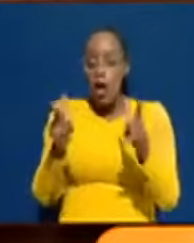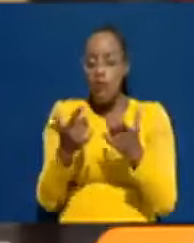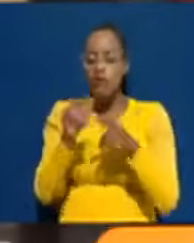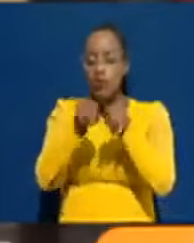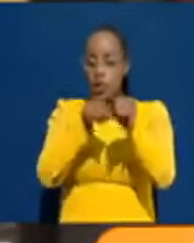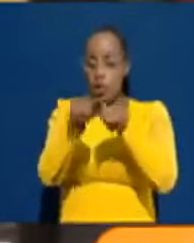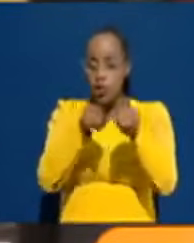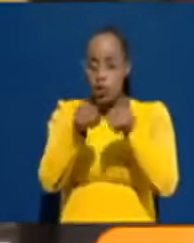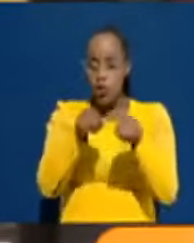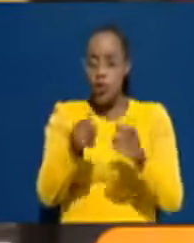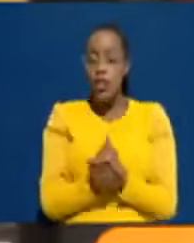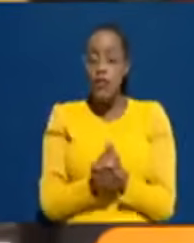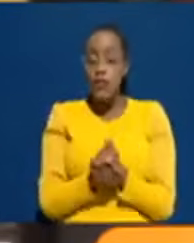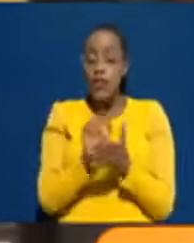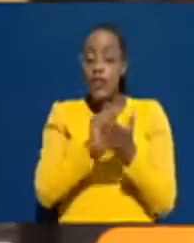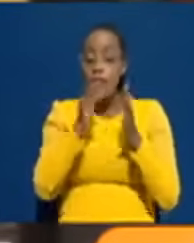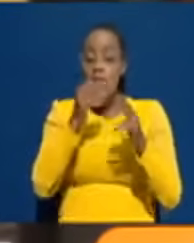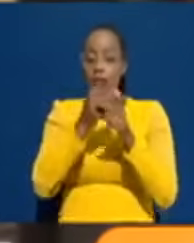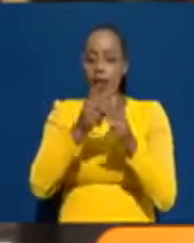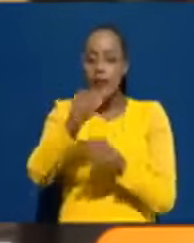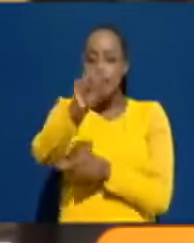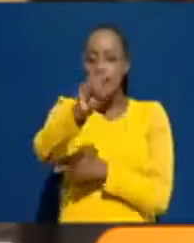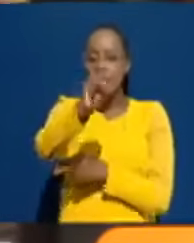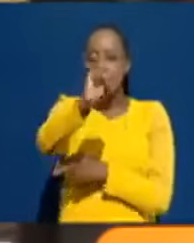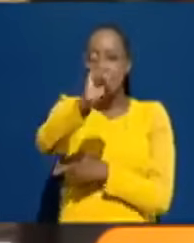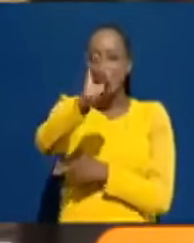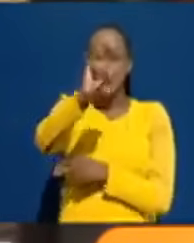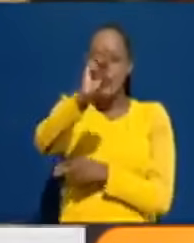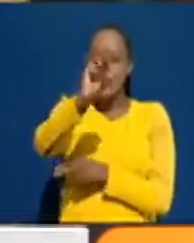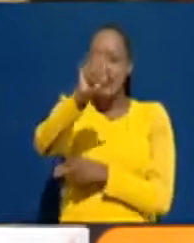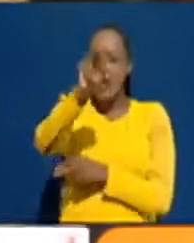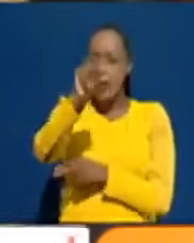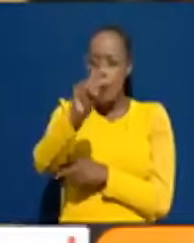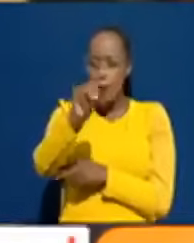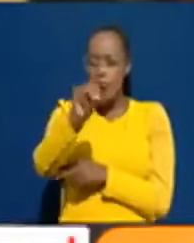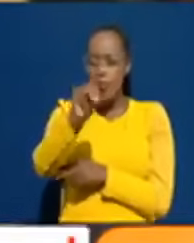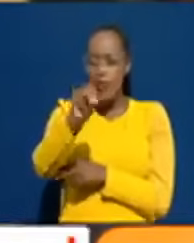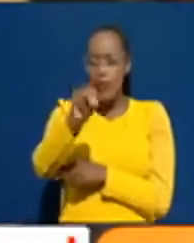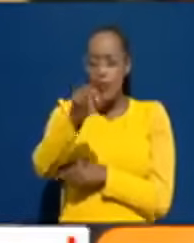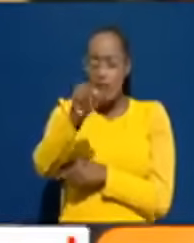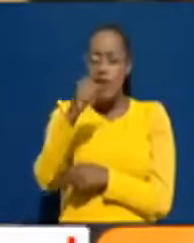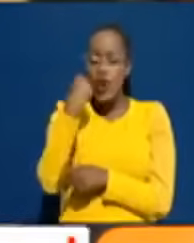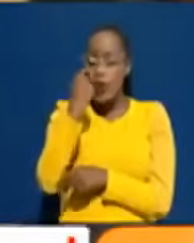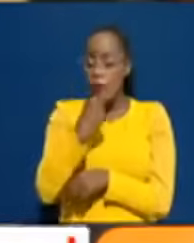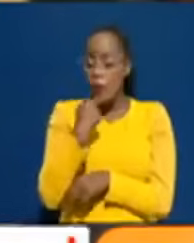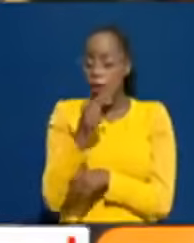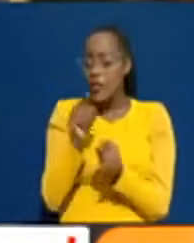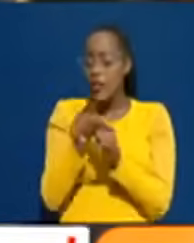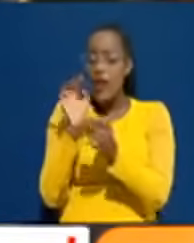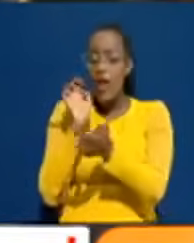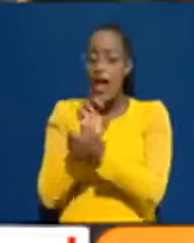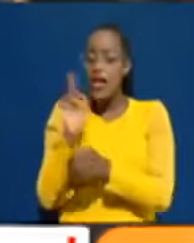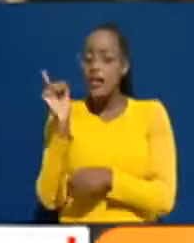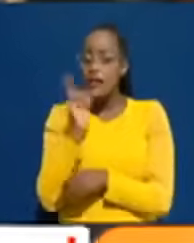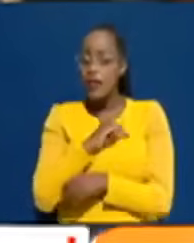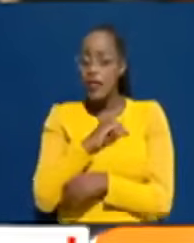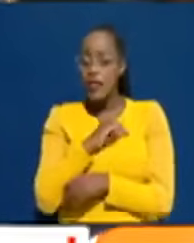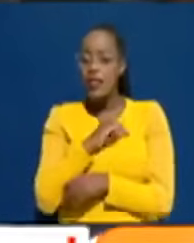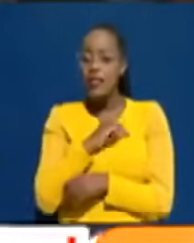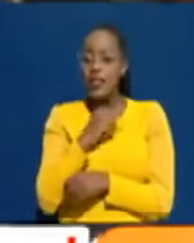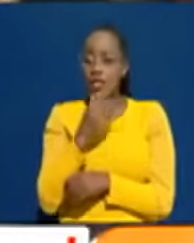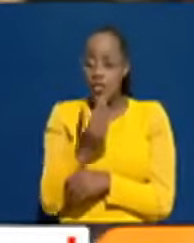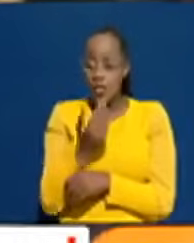kudhibitiwa. Bond clerk called Simon Mbua, who carries for me the files, who was actually arrested when he